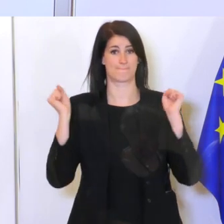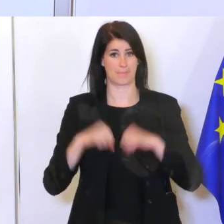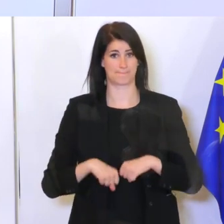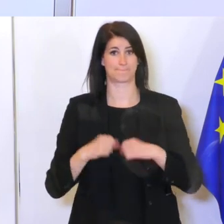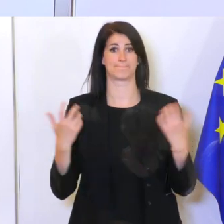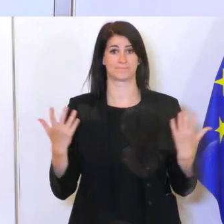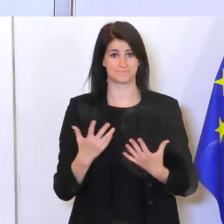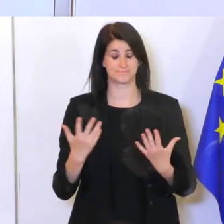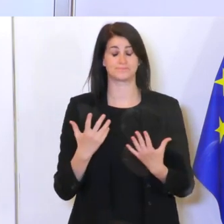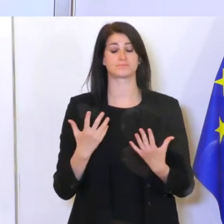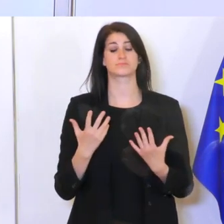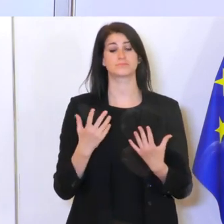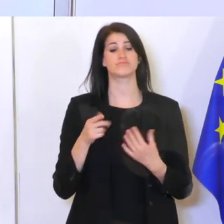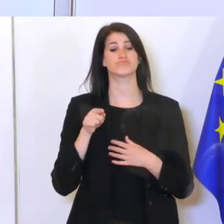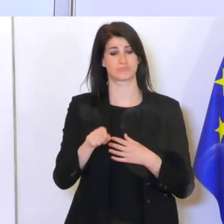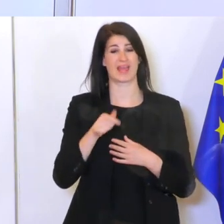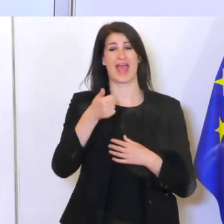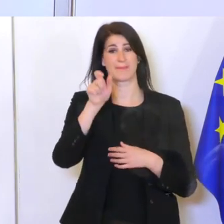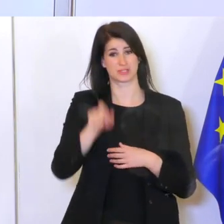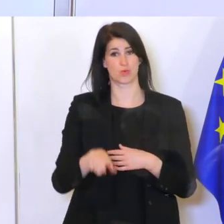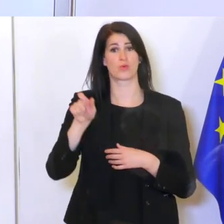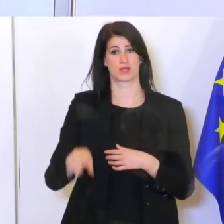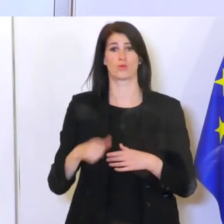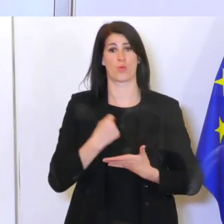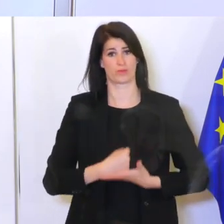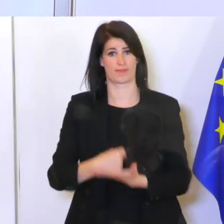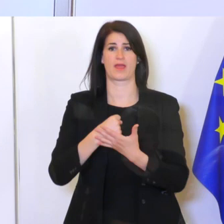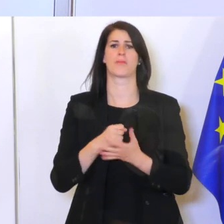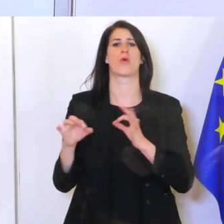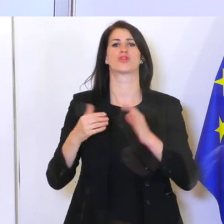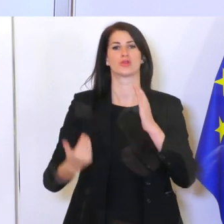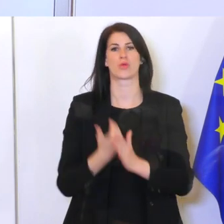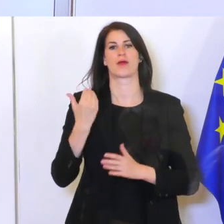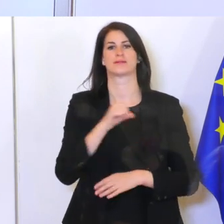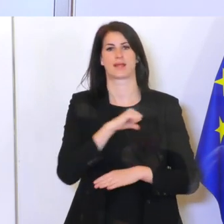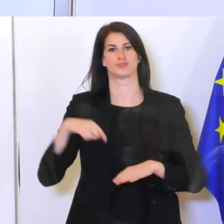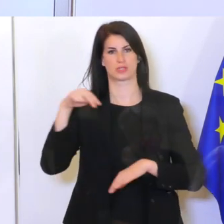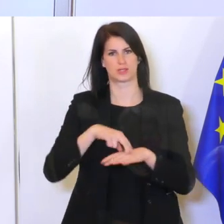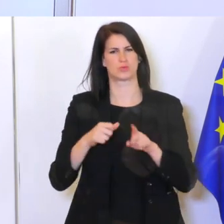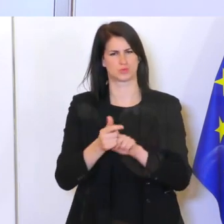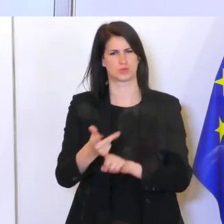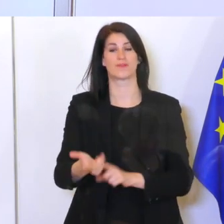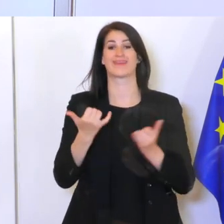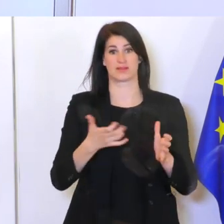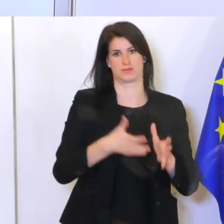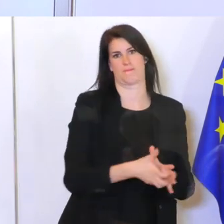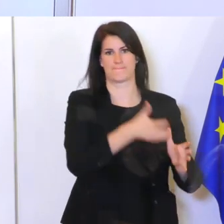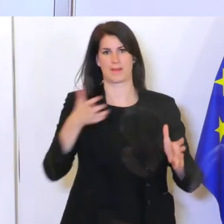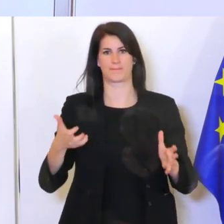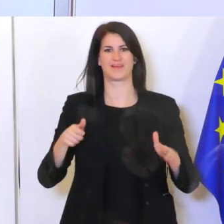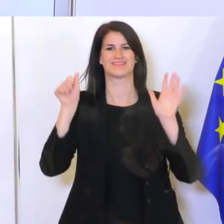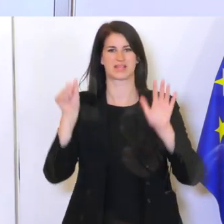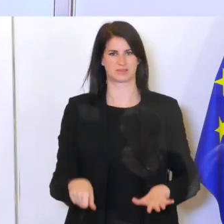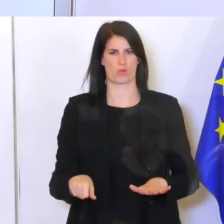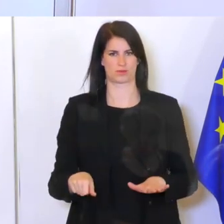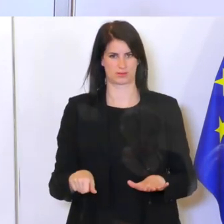die Unterstützung dort für Einpersonenunternehmen, Kleinstunternehmen, neue Selbstständige auf 6 Monate ausgedehnt wird, weil